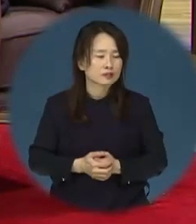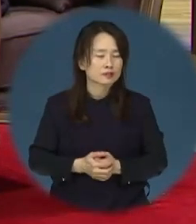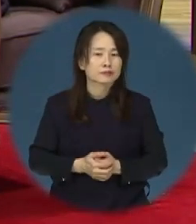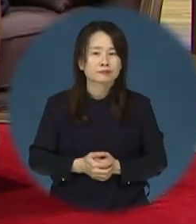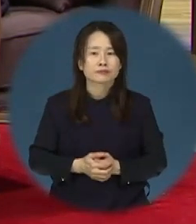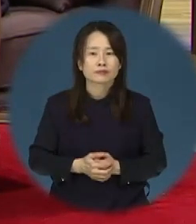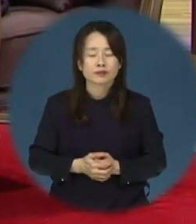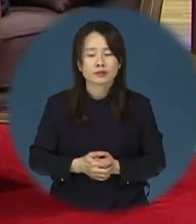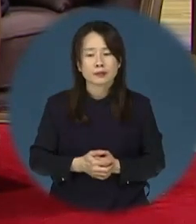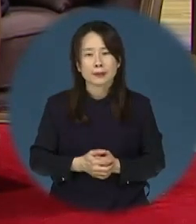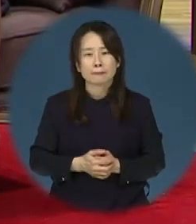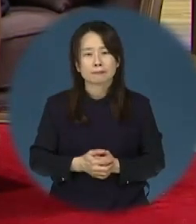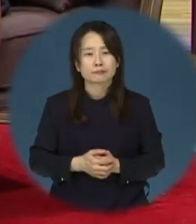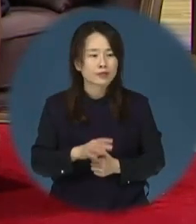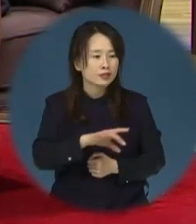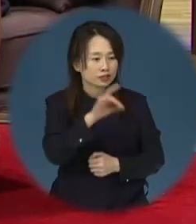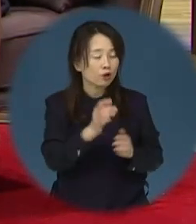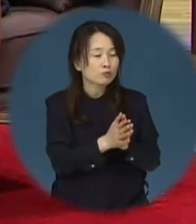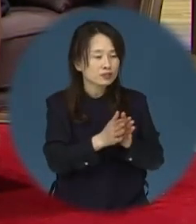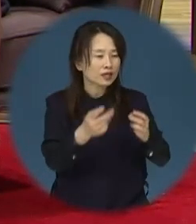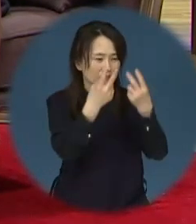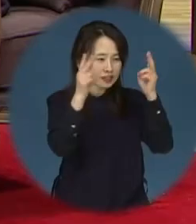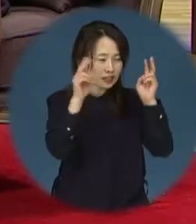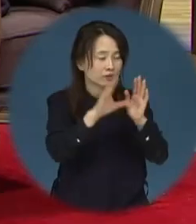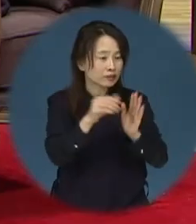제대로 알아보고 싶다. 첫 사람들의 시작은 그거였다. 네. 네.